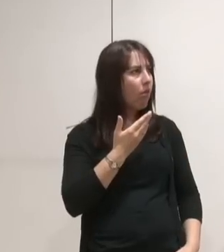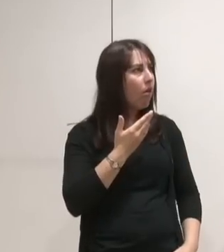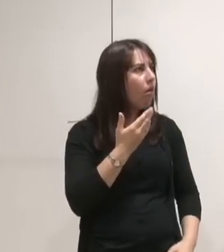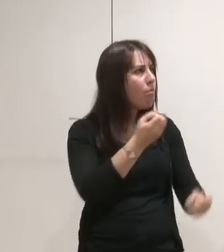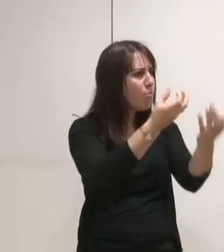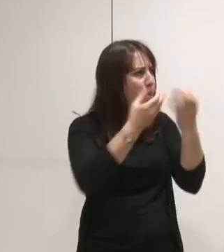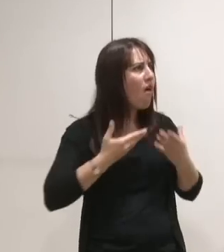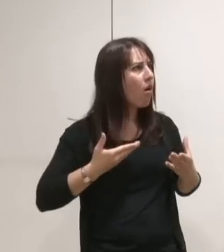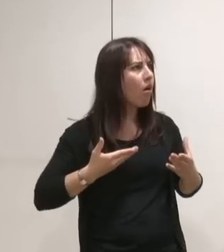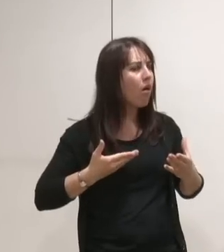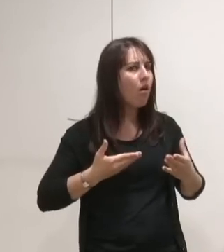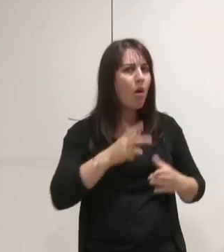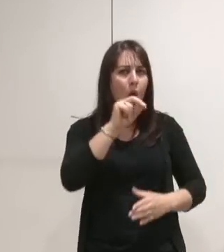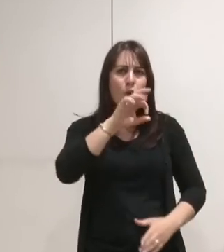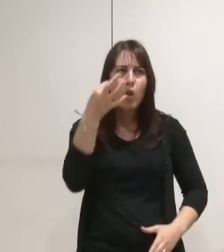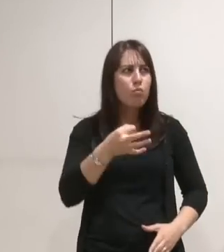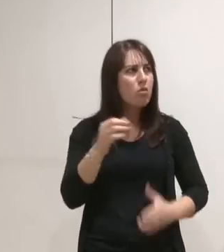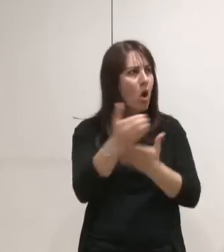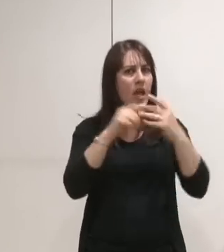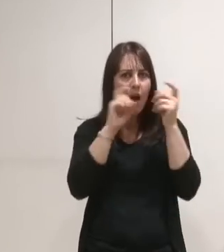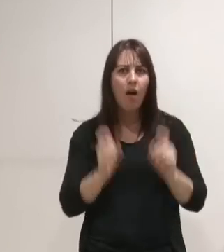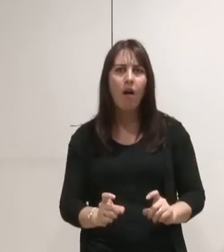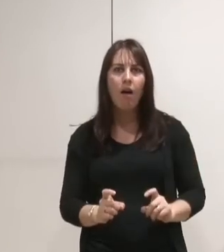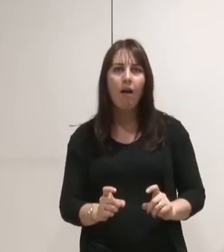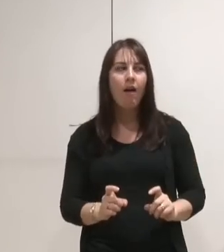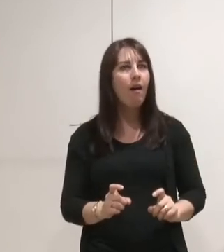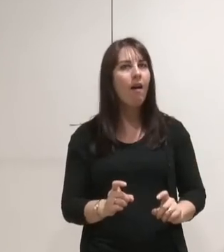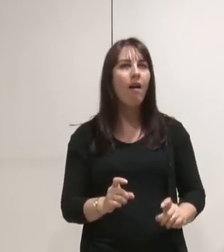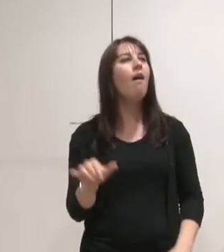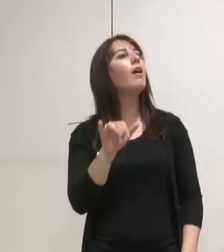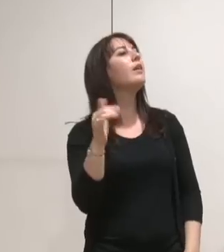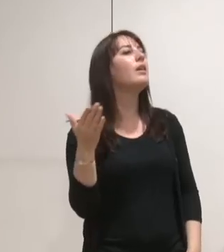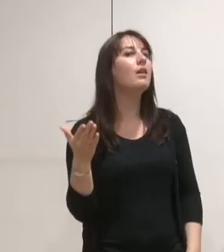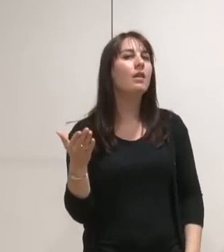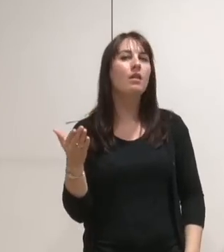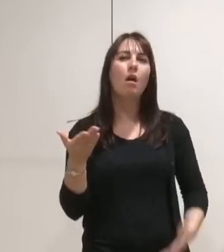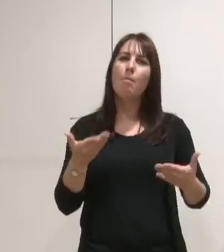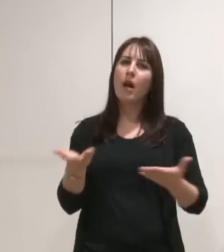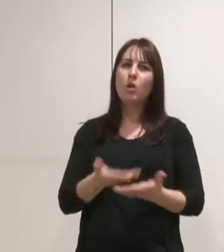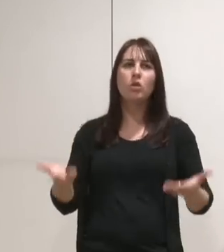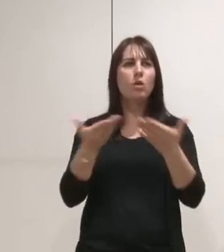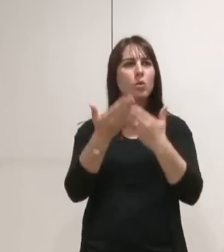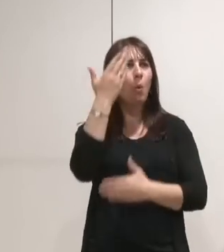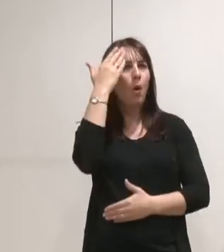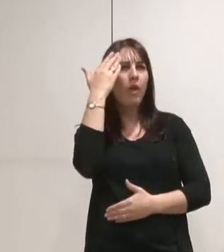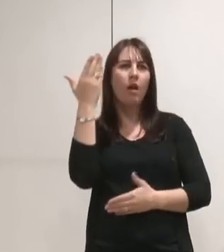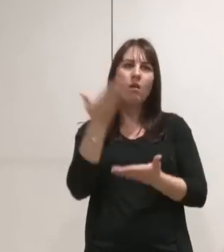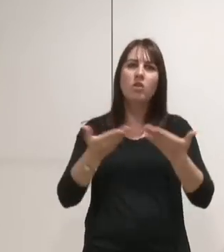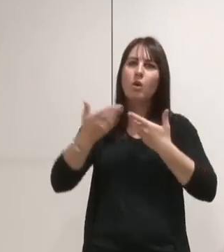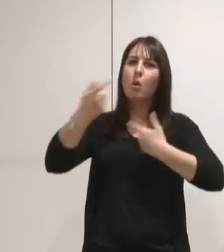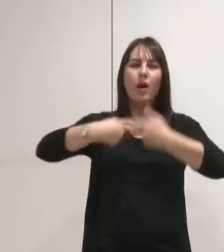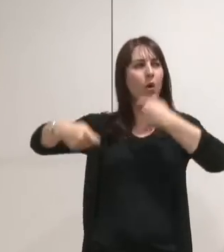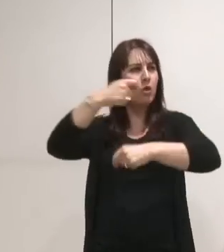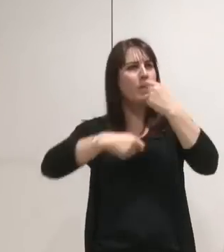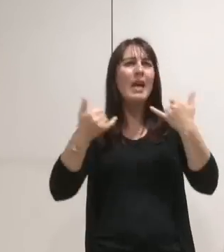% de son salaire dans la situation que nous connaissons aujourd'hui dans la conjoncture économique est-ce qu'il y a